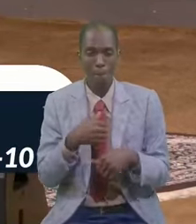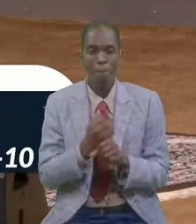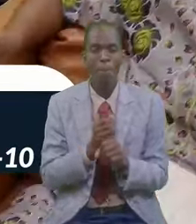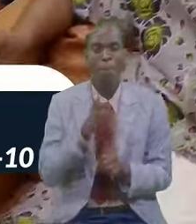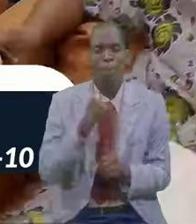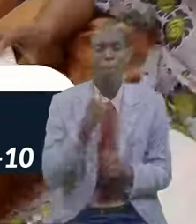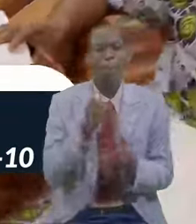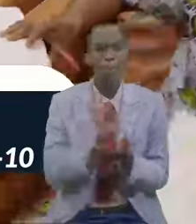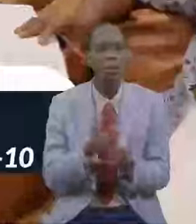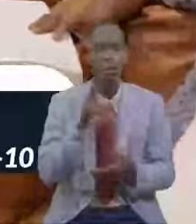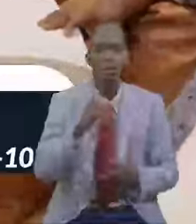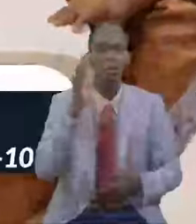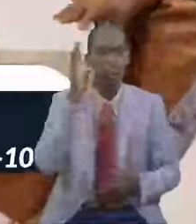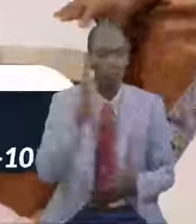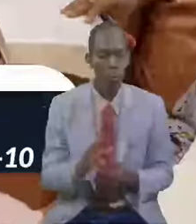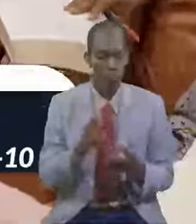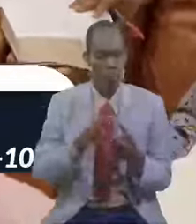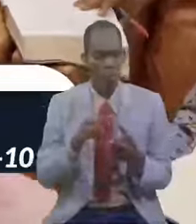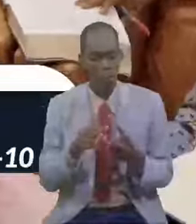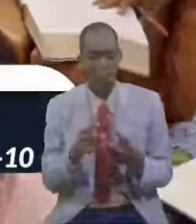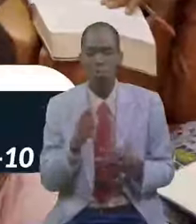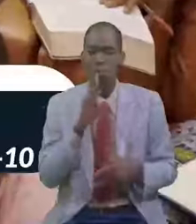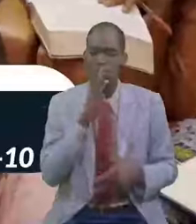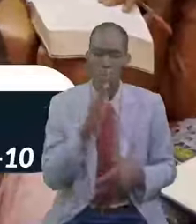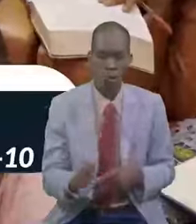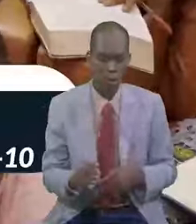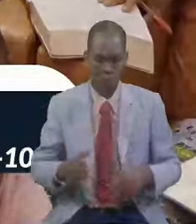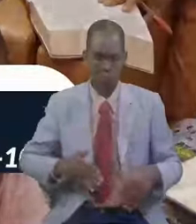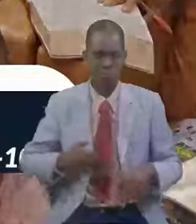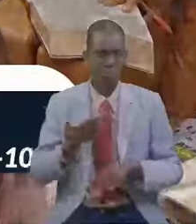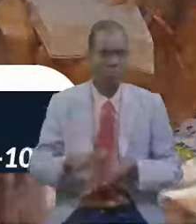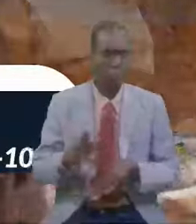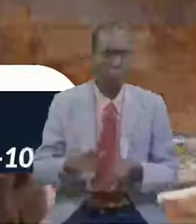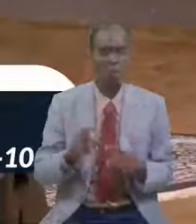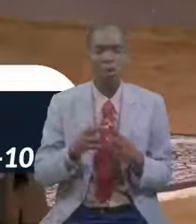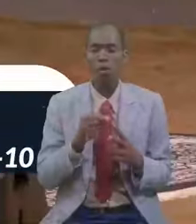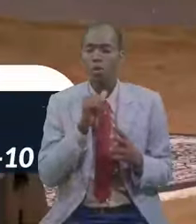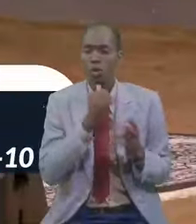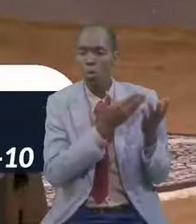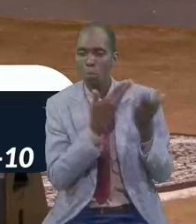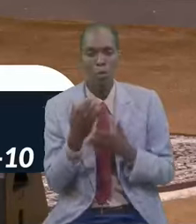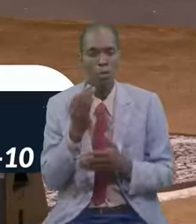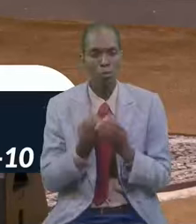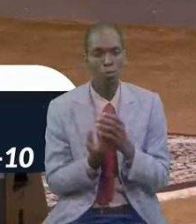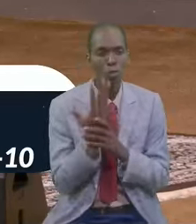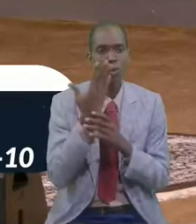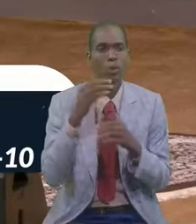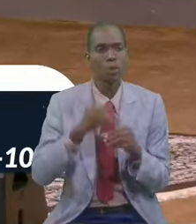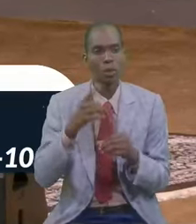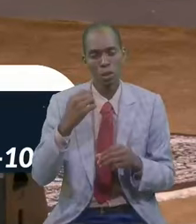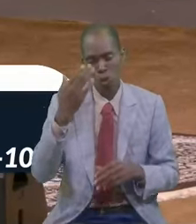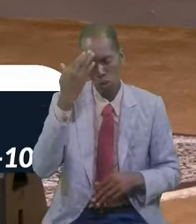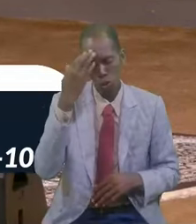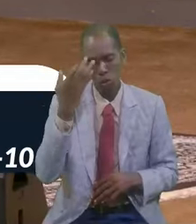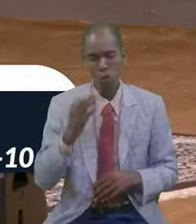elles ne vous laisseront point oisifs ni stériles pour la connaissance de